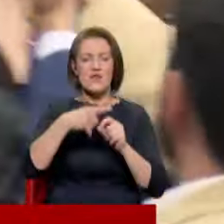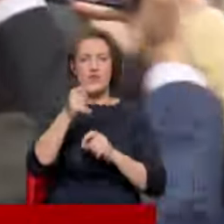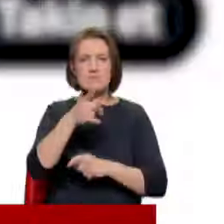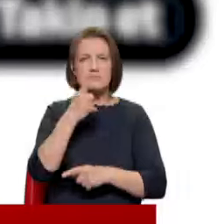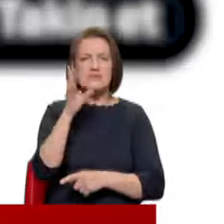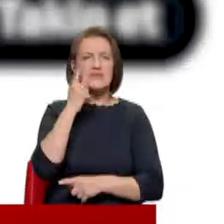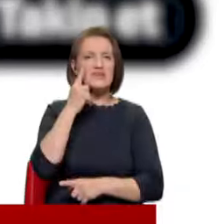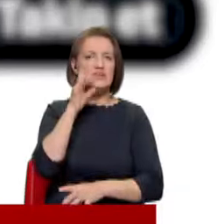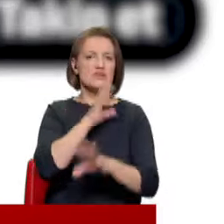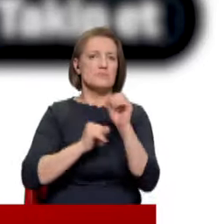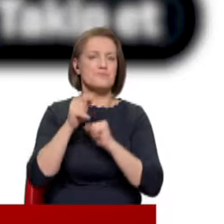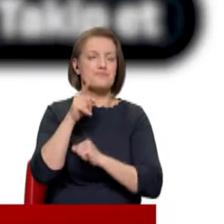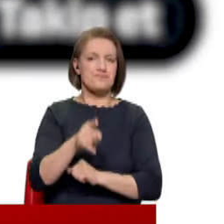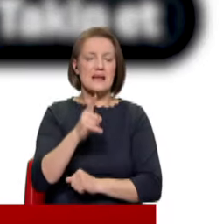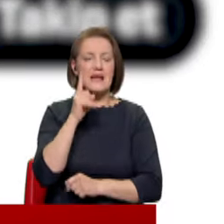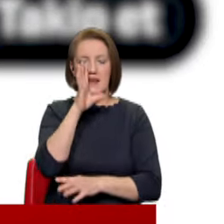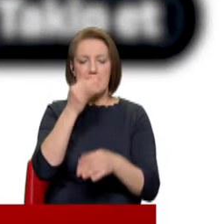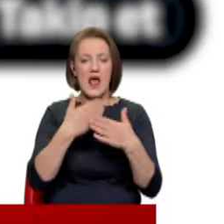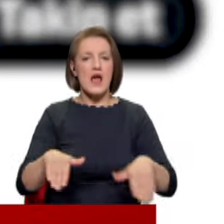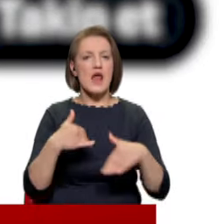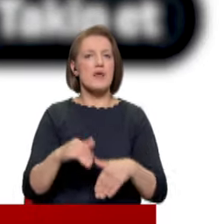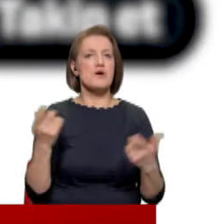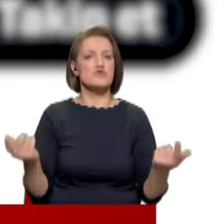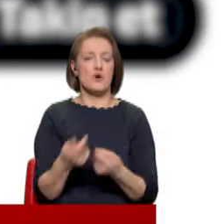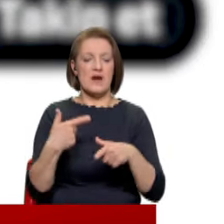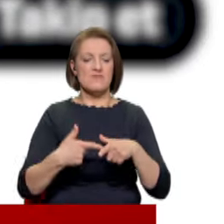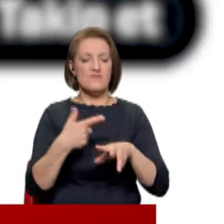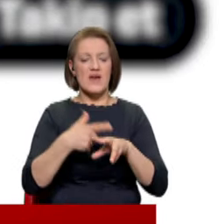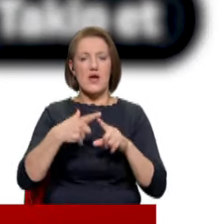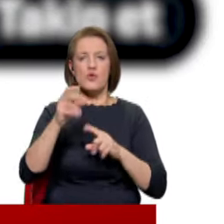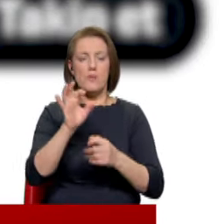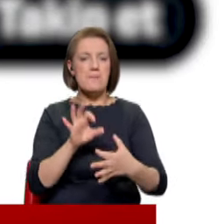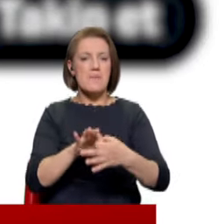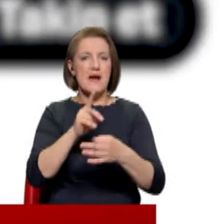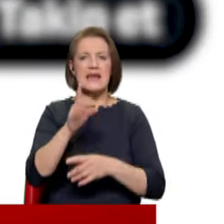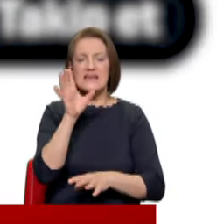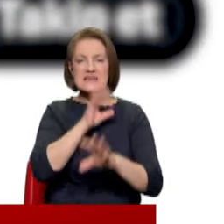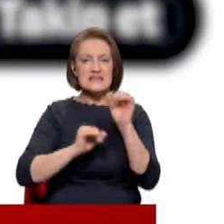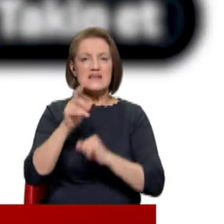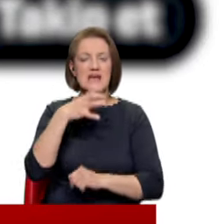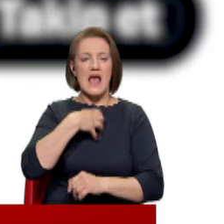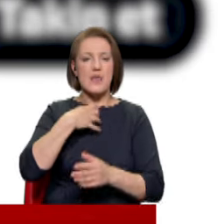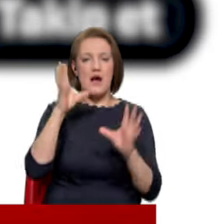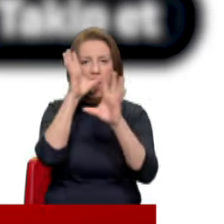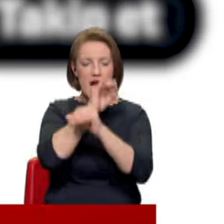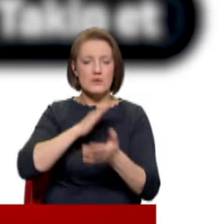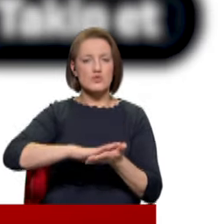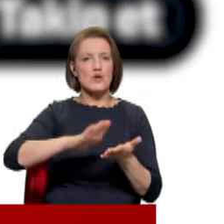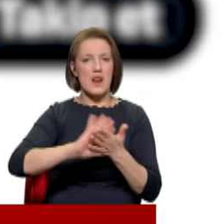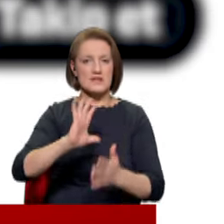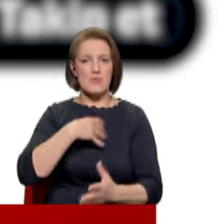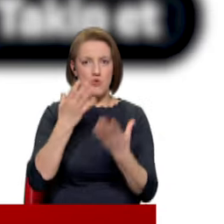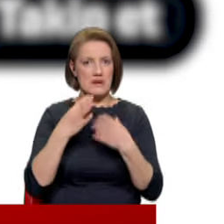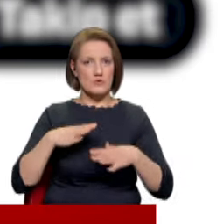çıkışı geldi mücadelemizi kimler engellemeye çalışıyorsa kimler fetö vari gizli Tanık taktikleriyle kendi karanlık düzenlerinin hakim olmasını